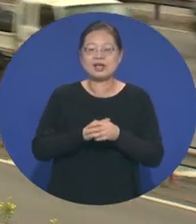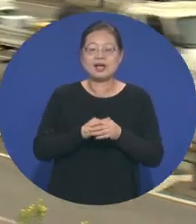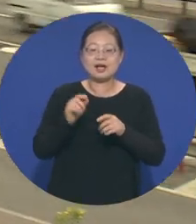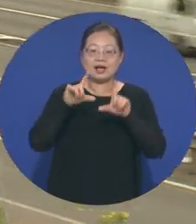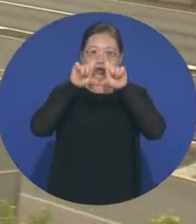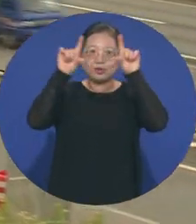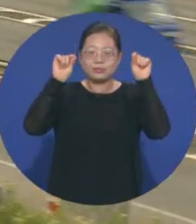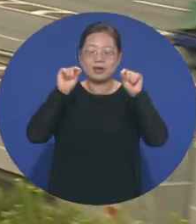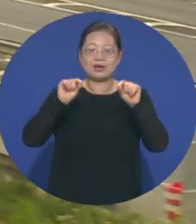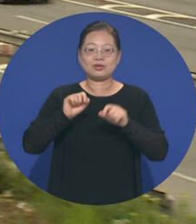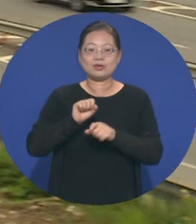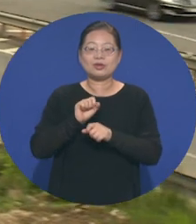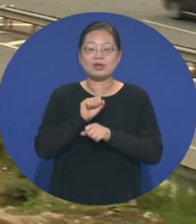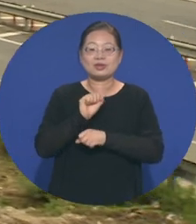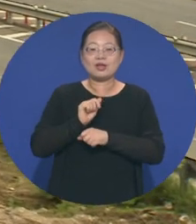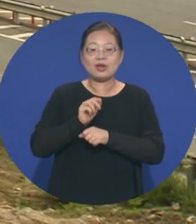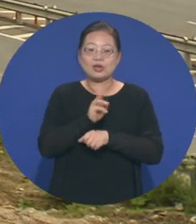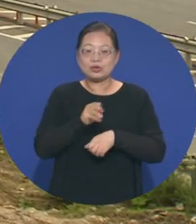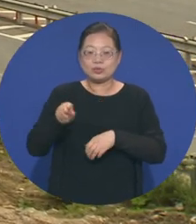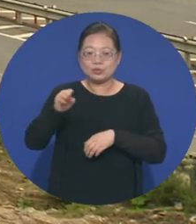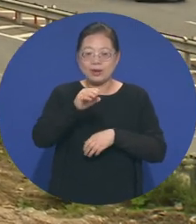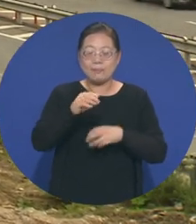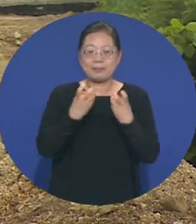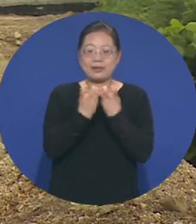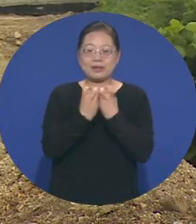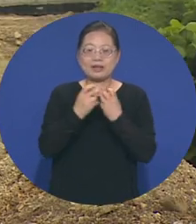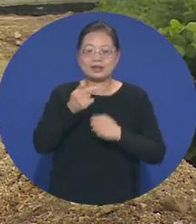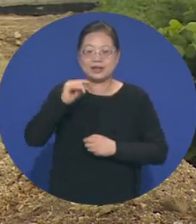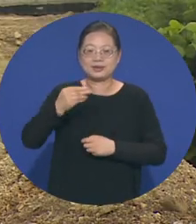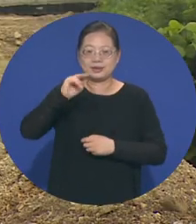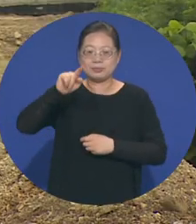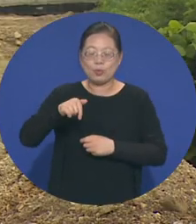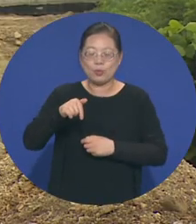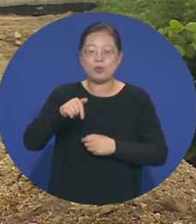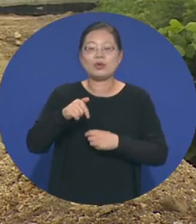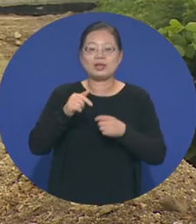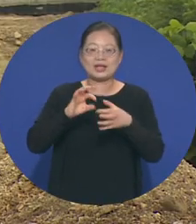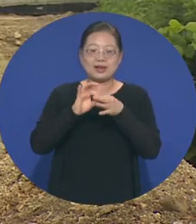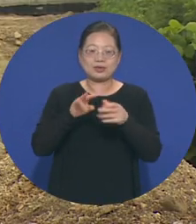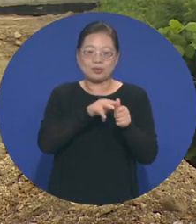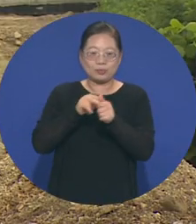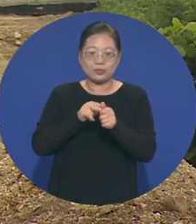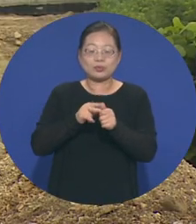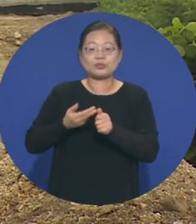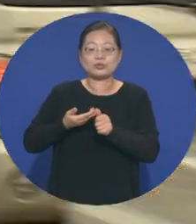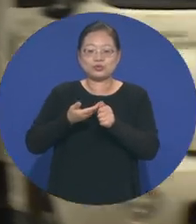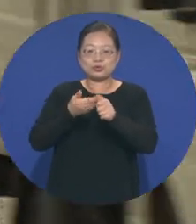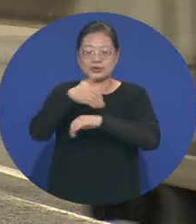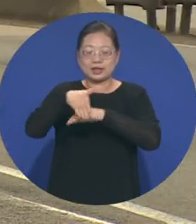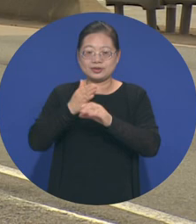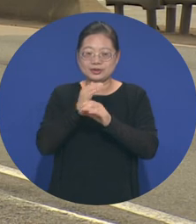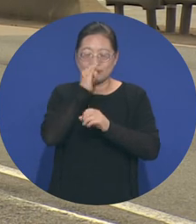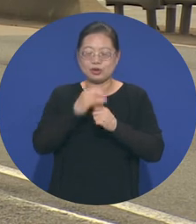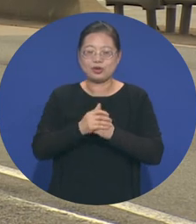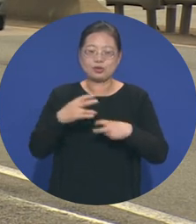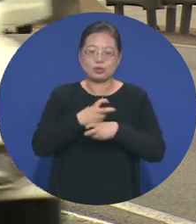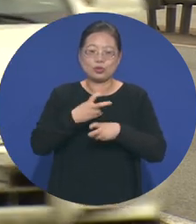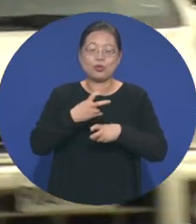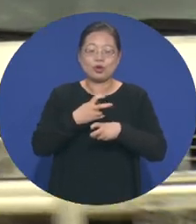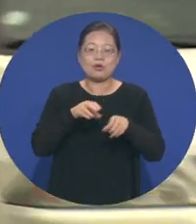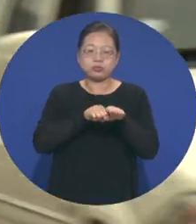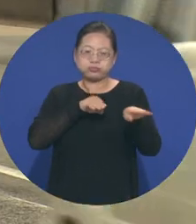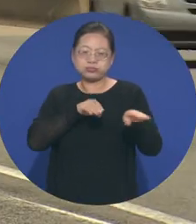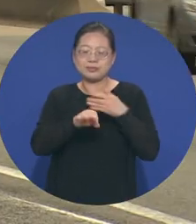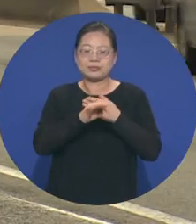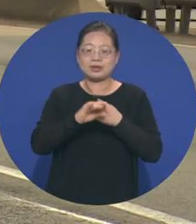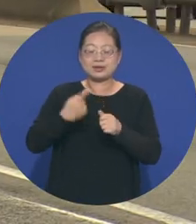정보와 나들목 진입 조절 정보를 실시간으로 제공해 교통량을 분산하다 방침입니다 교통량이 많아지면